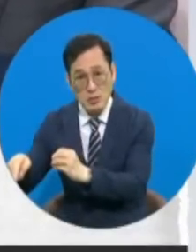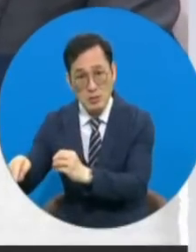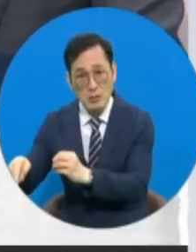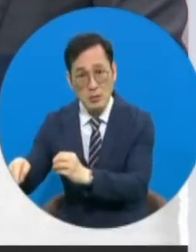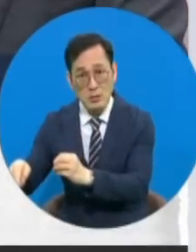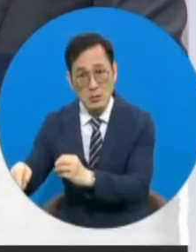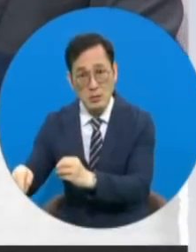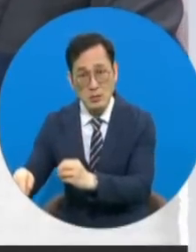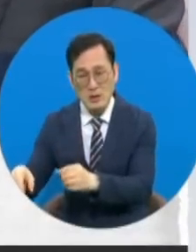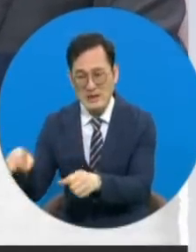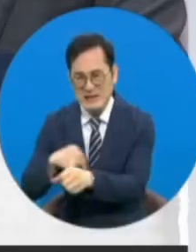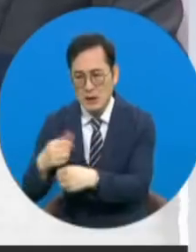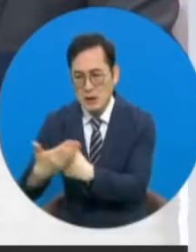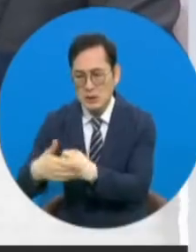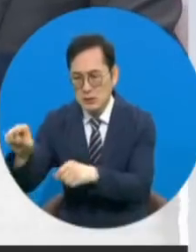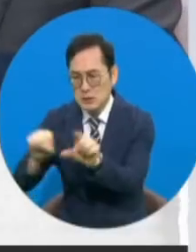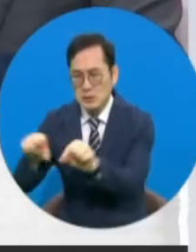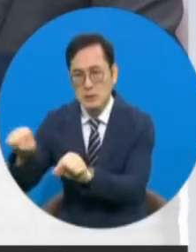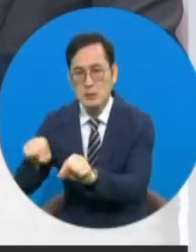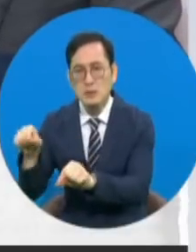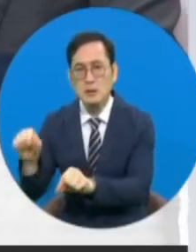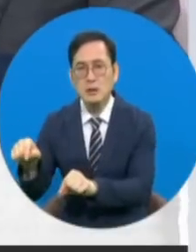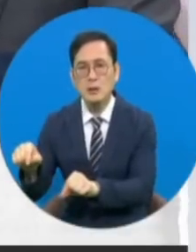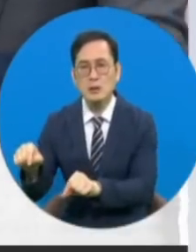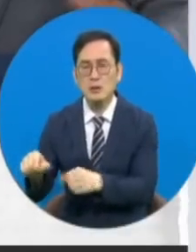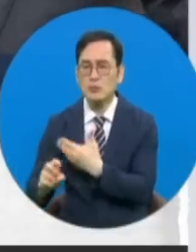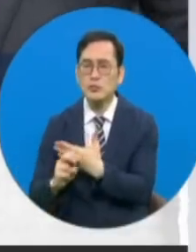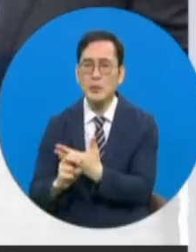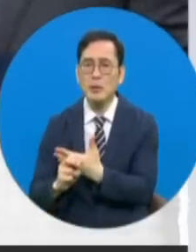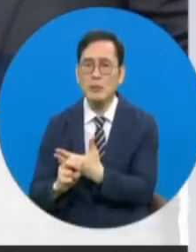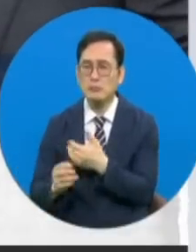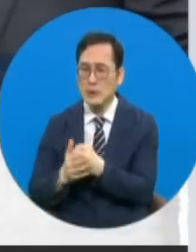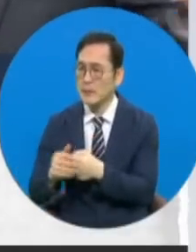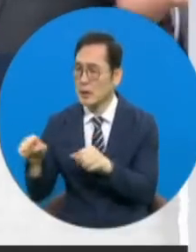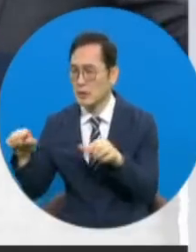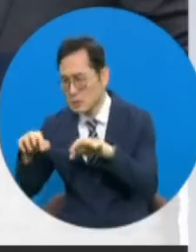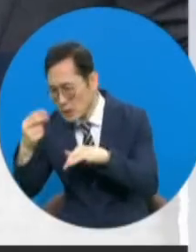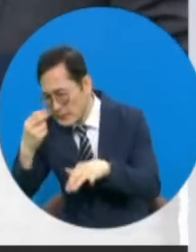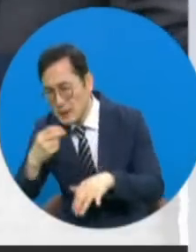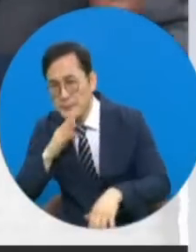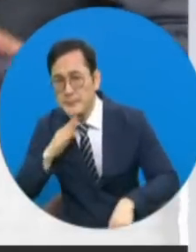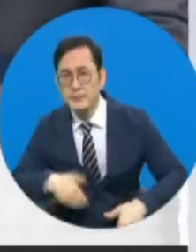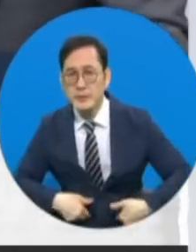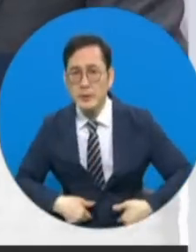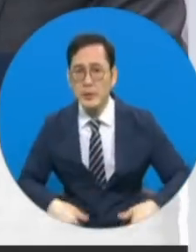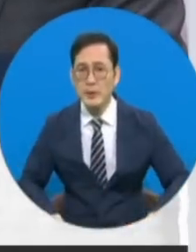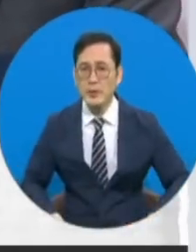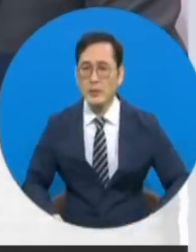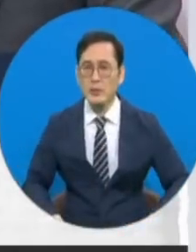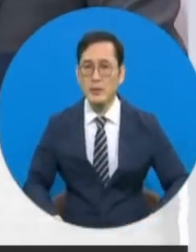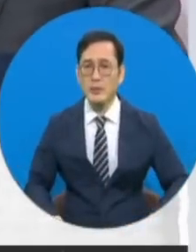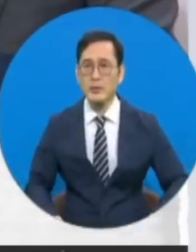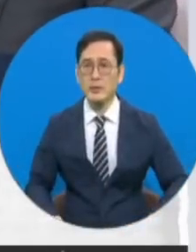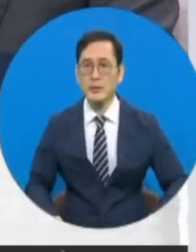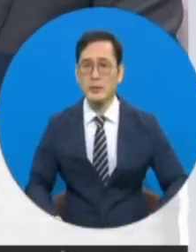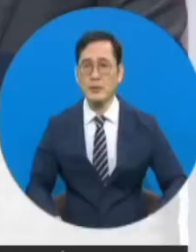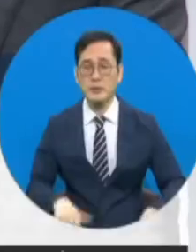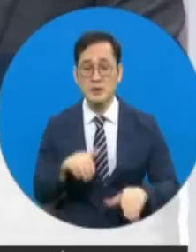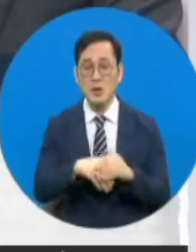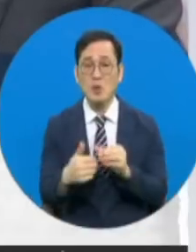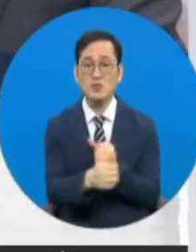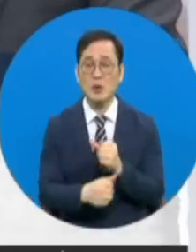그랬다 하더라도 지금은 완전히 성관이가 뒤로 나와서이 문제에 대해서 국회가 됐든